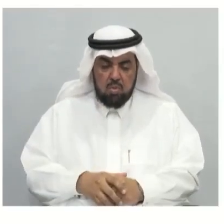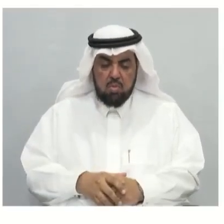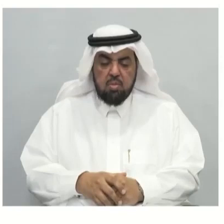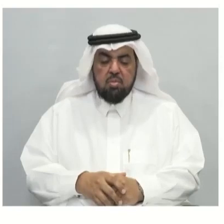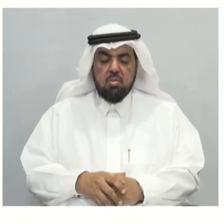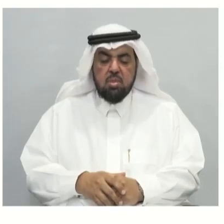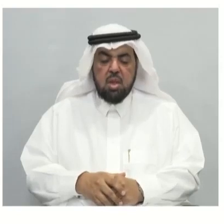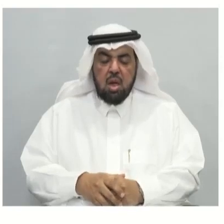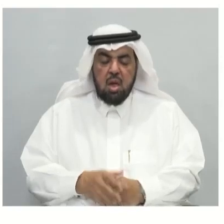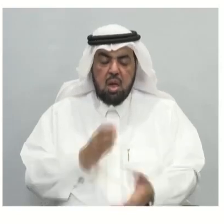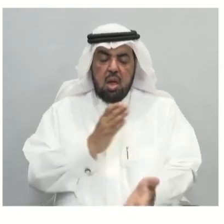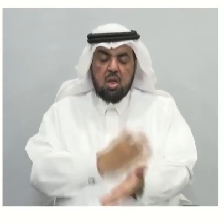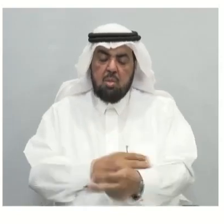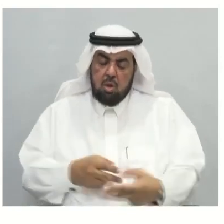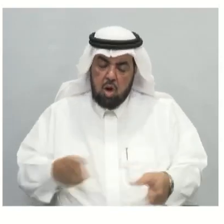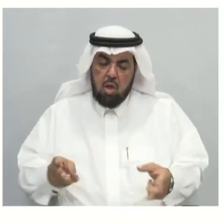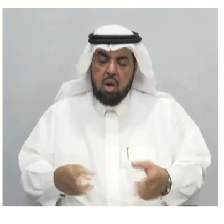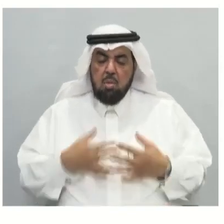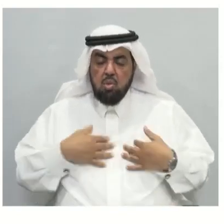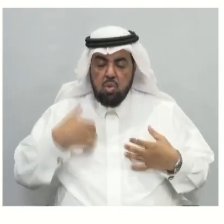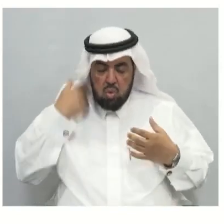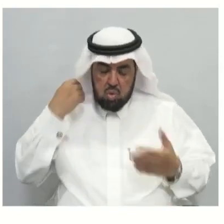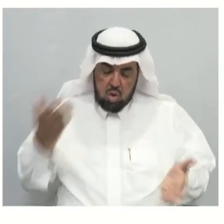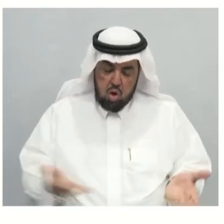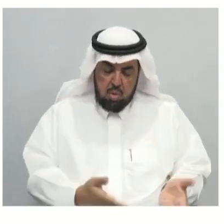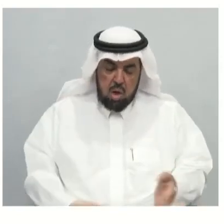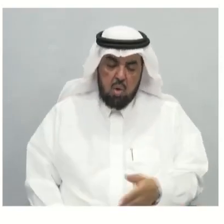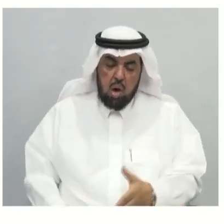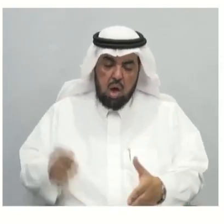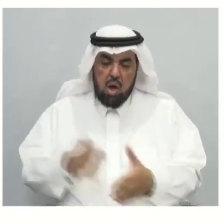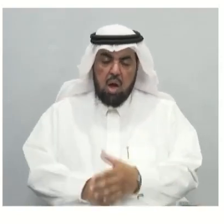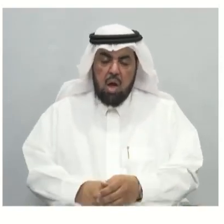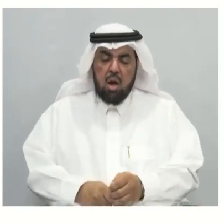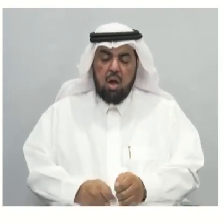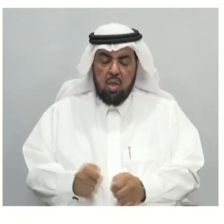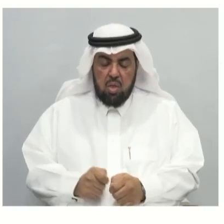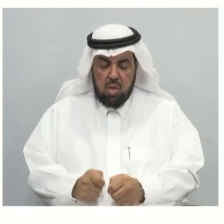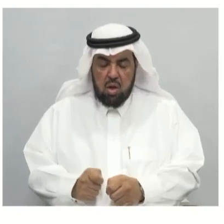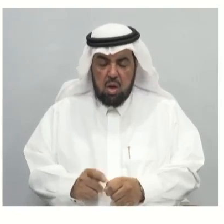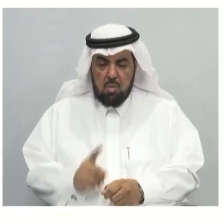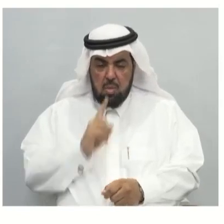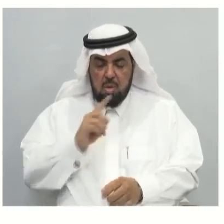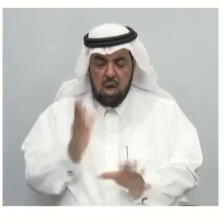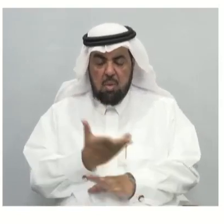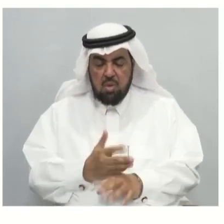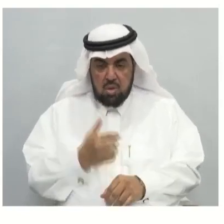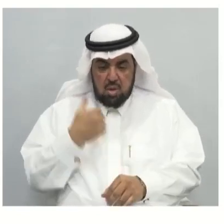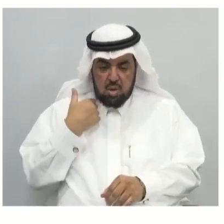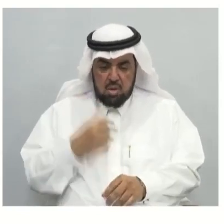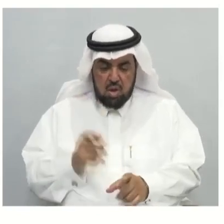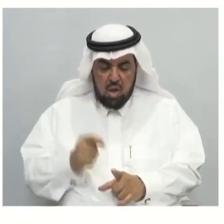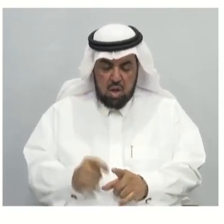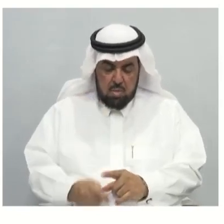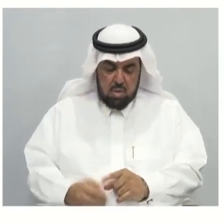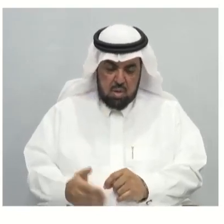ايضا استبان رضا العملاء والاقرار الضريبي وهنالك انواع اخرى من النماذج نقوم بمالها دون